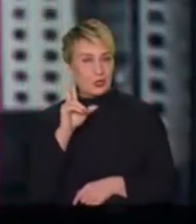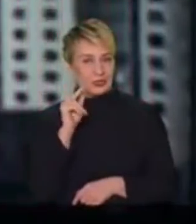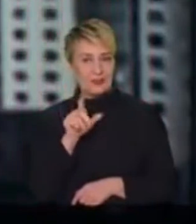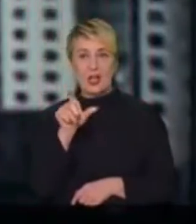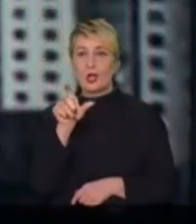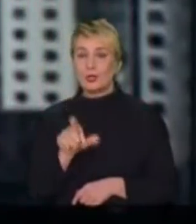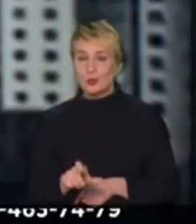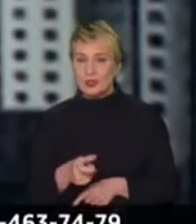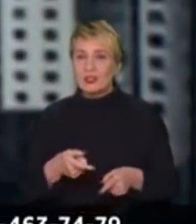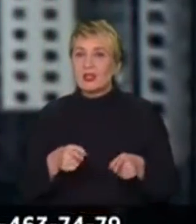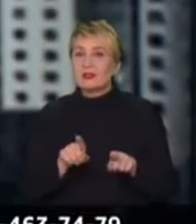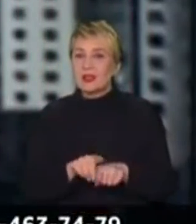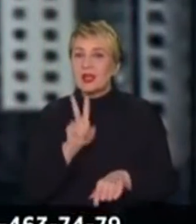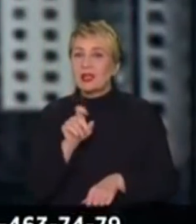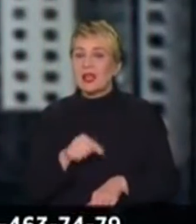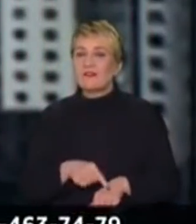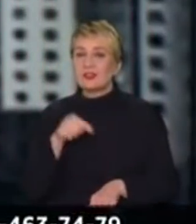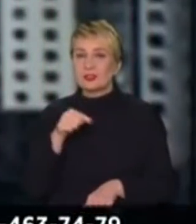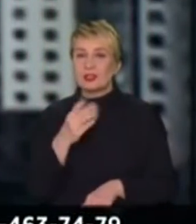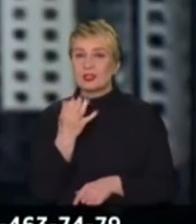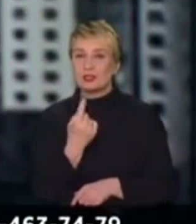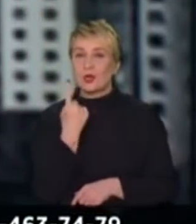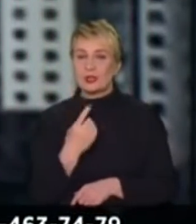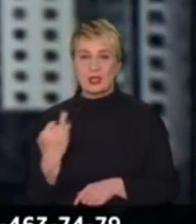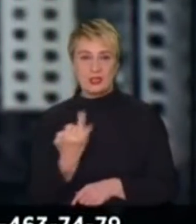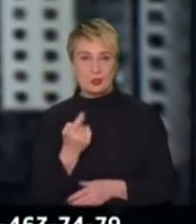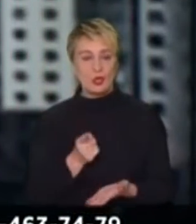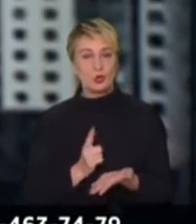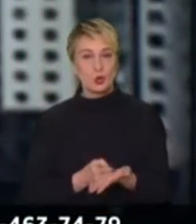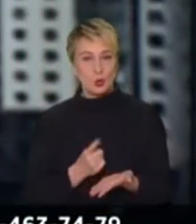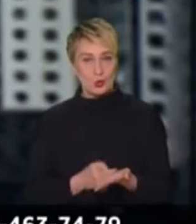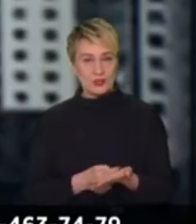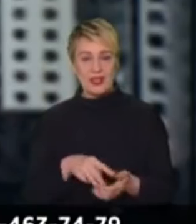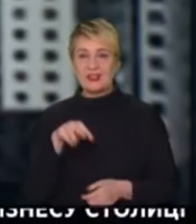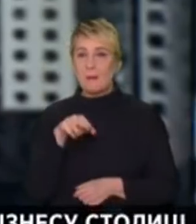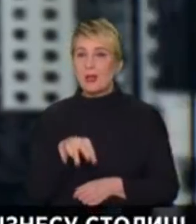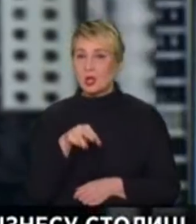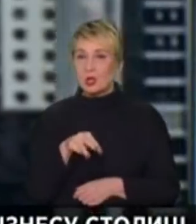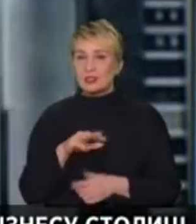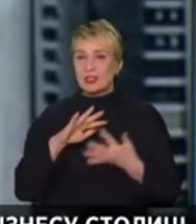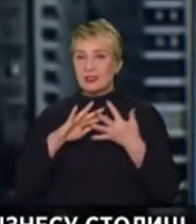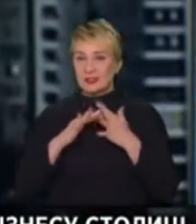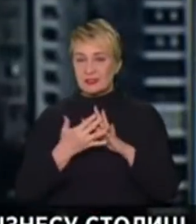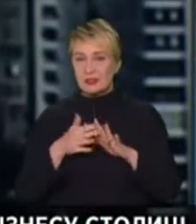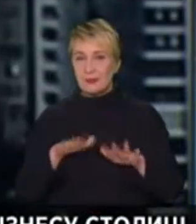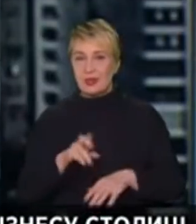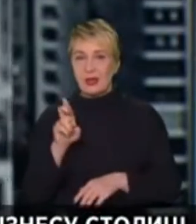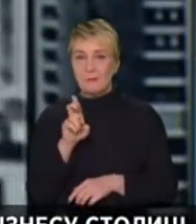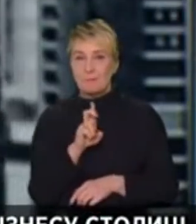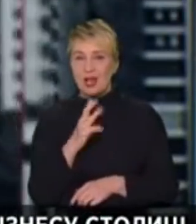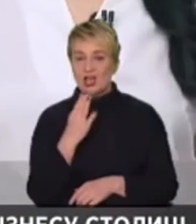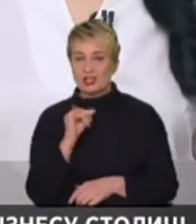Людина така, наскільки вона себе відчуває. Ось ще одна історія, доказ, тому що на Миколаївщині у селі, у місті Баштанка, даруйте,